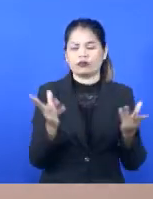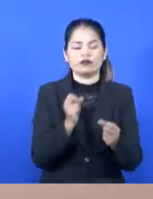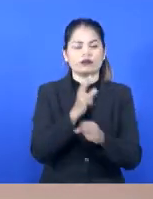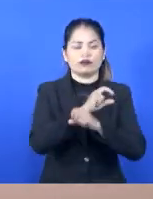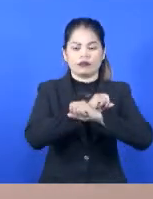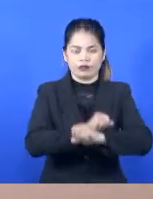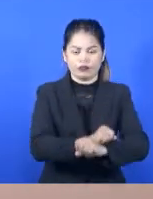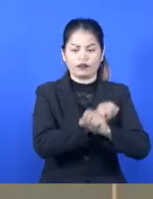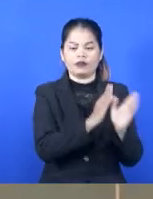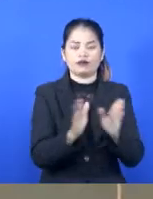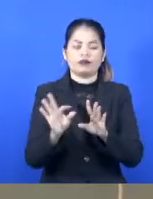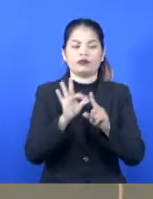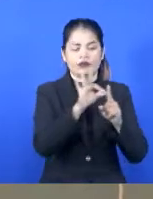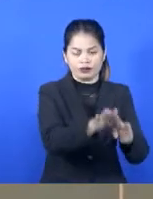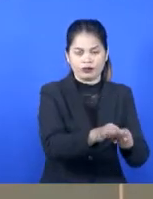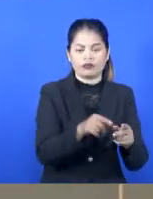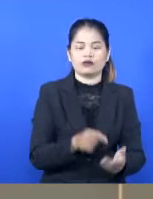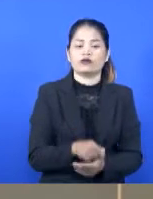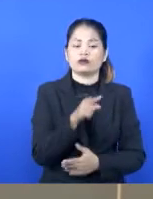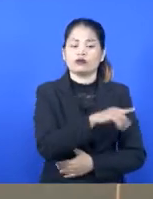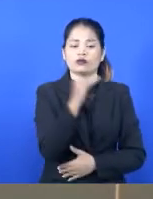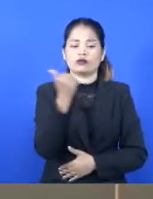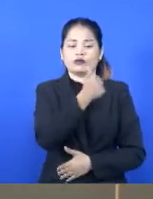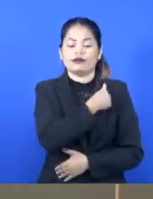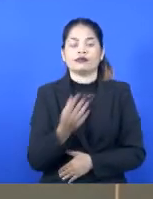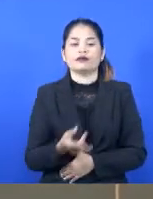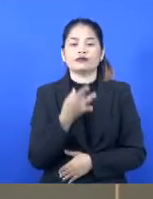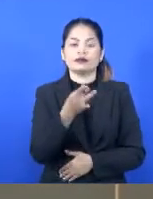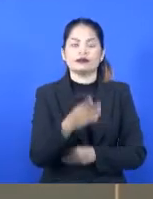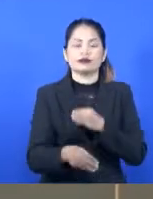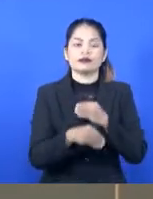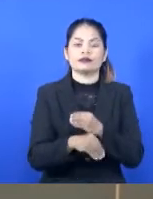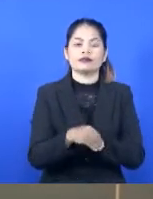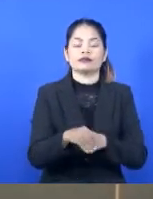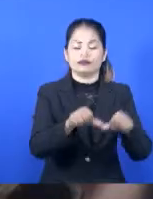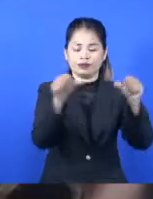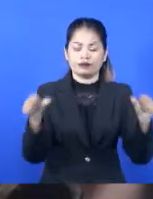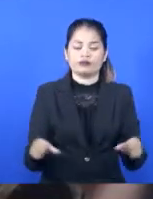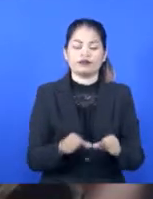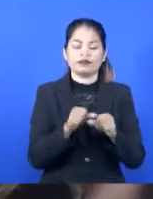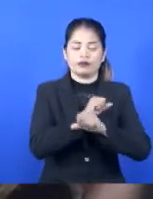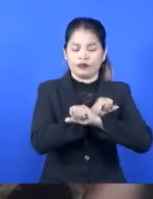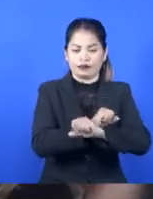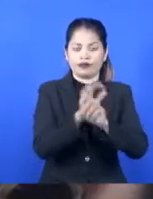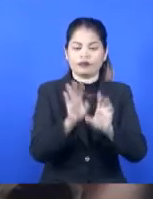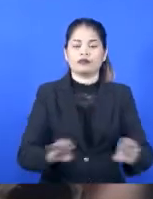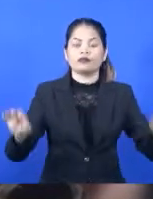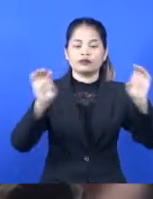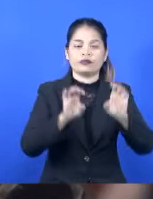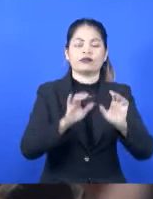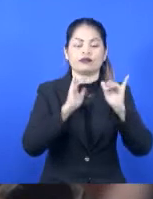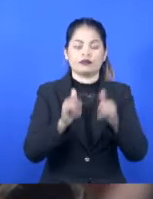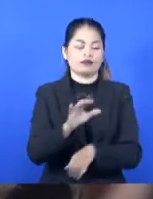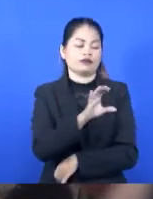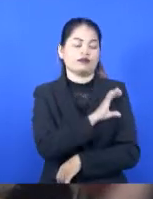អាយរ៉មរដ្ឋលេខាធិការបានគូបញ្ជាក់ថាបន្ថែមពីលើច្បាប់ស្ដីពីតំបន់ការពារធម្មជាតិដែលមន្ត្រីនគរបាលក្រ